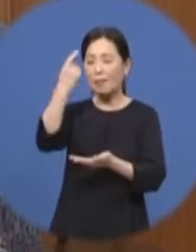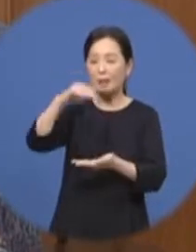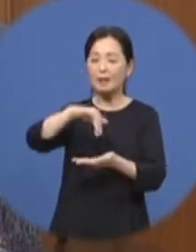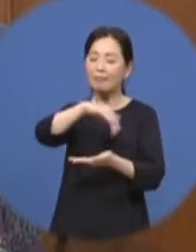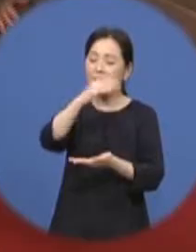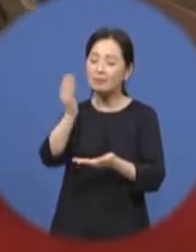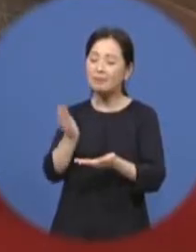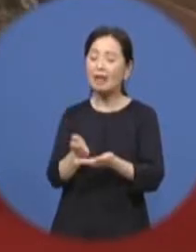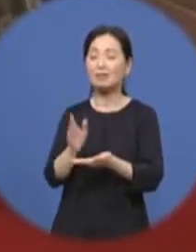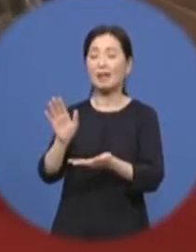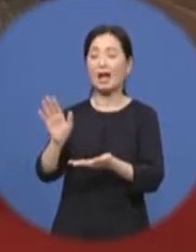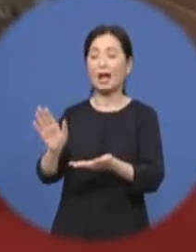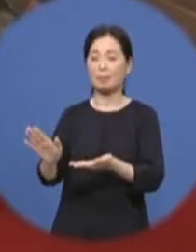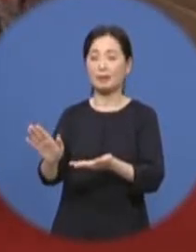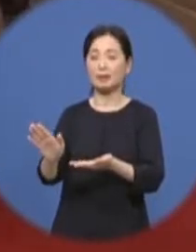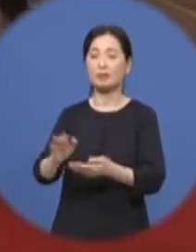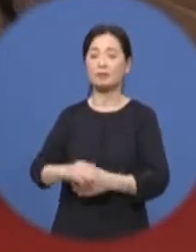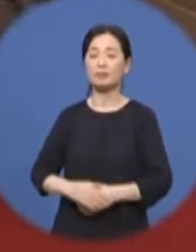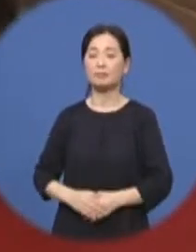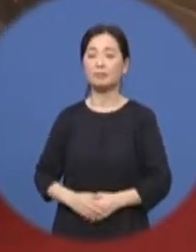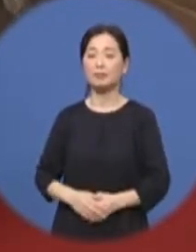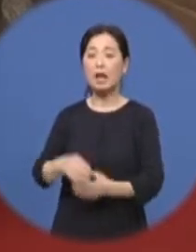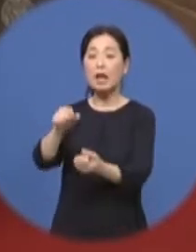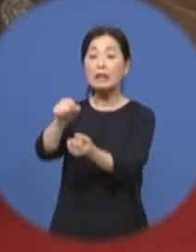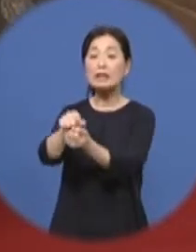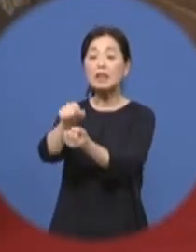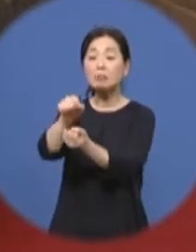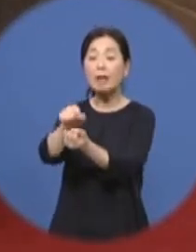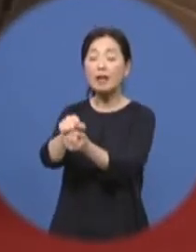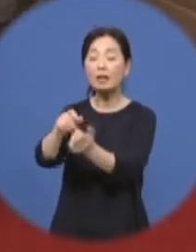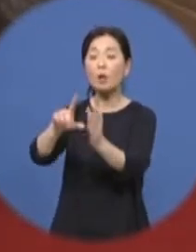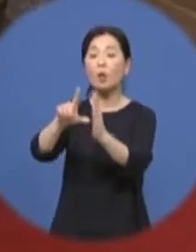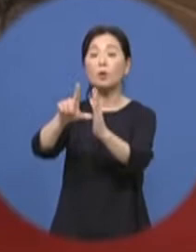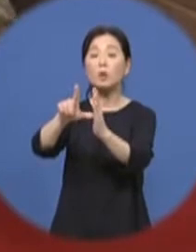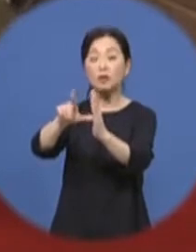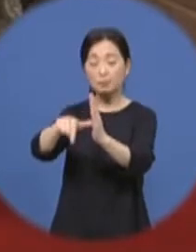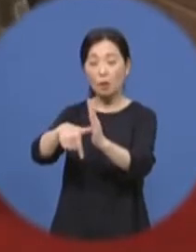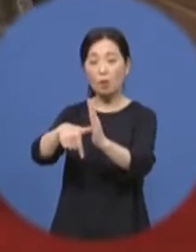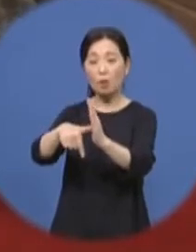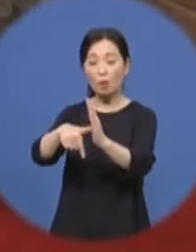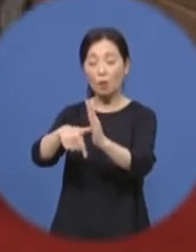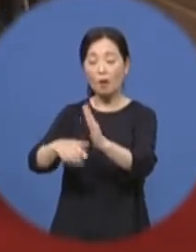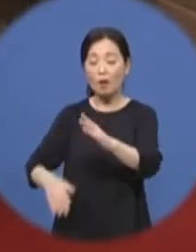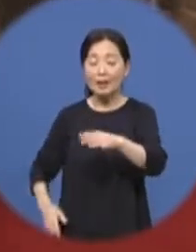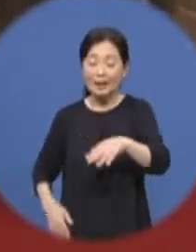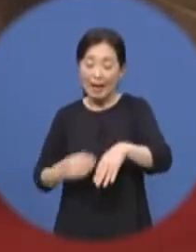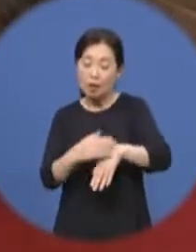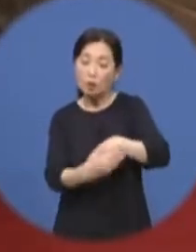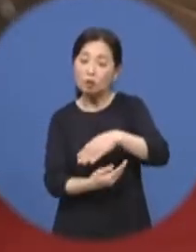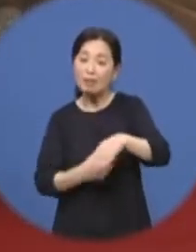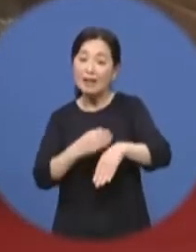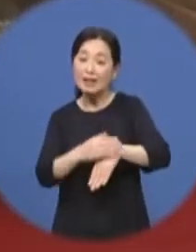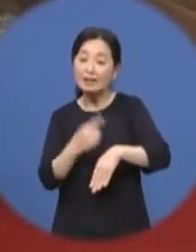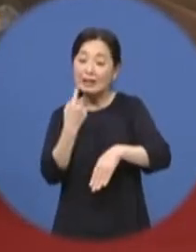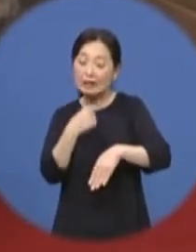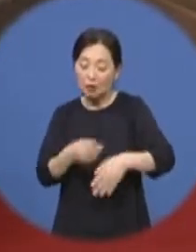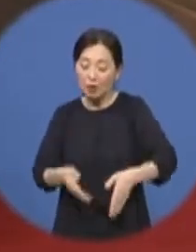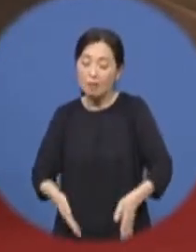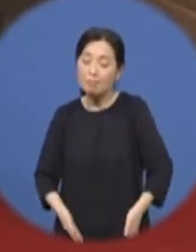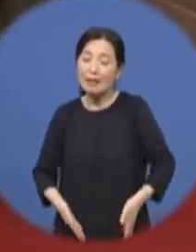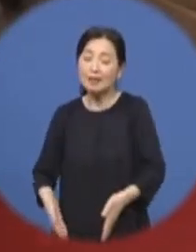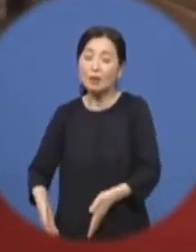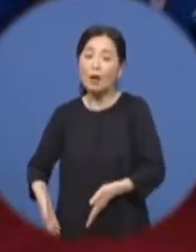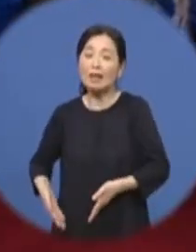んですね、うん、で獅子舞に入ってもね、はい、あのゲートル舞 ったりとか白いパッチ履いたりするんですけ